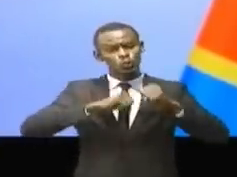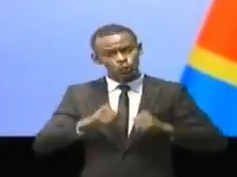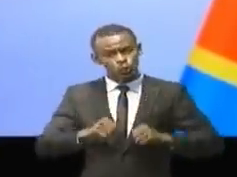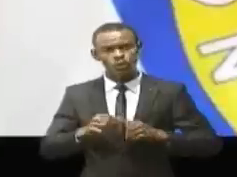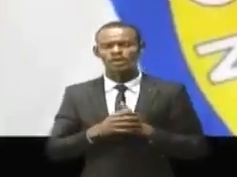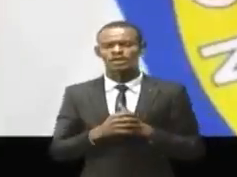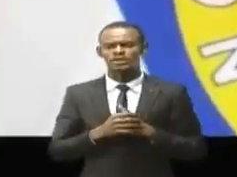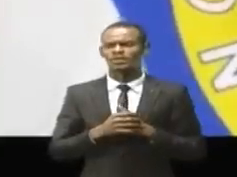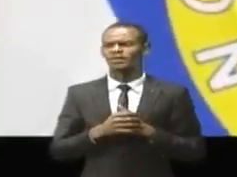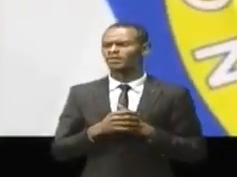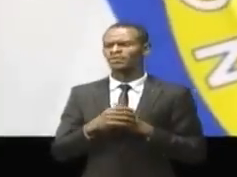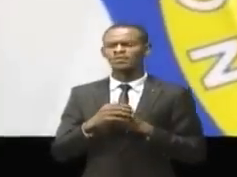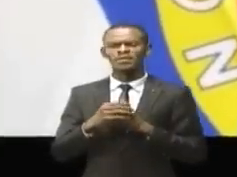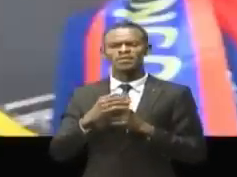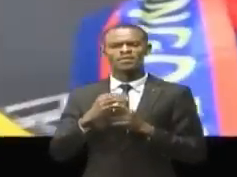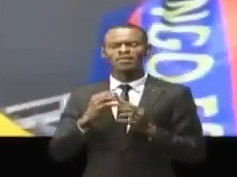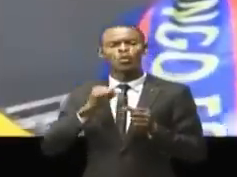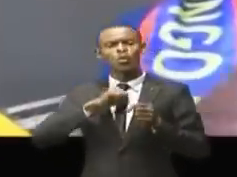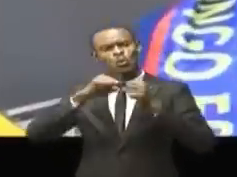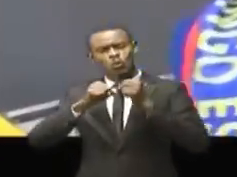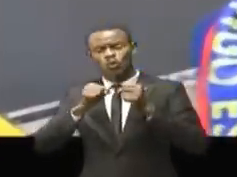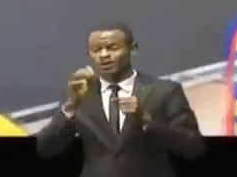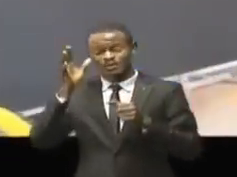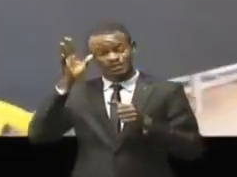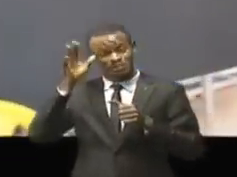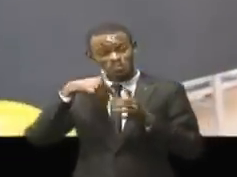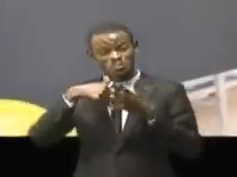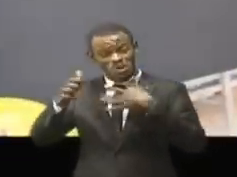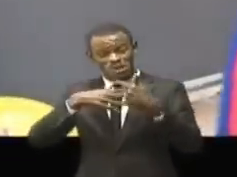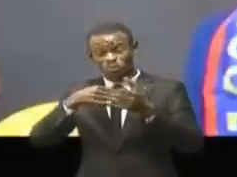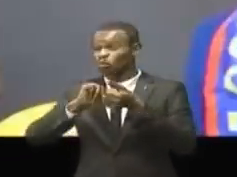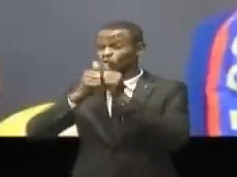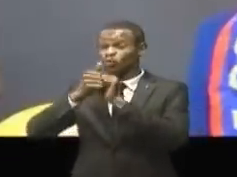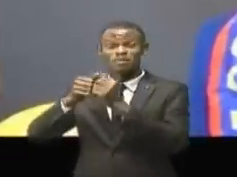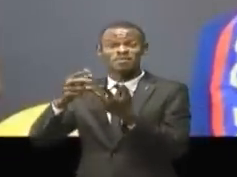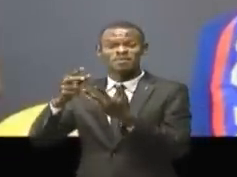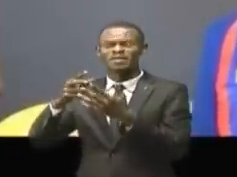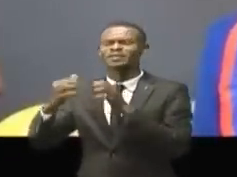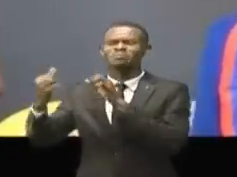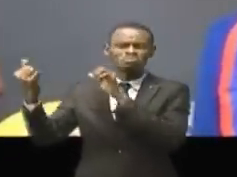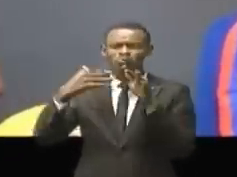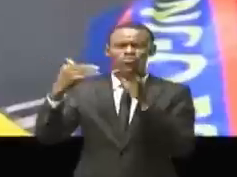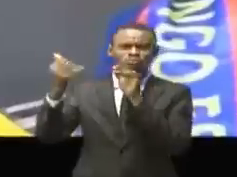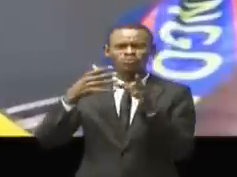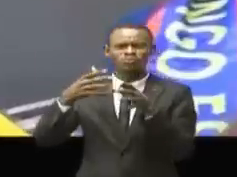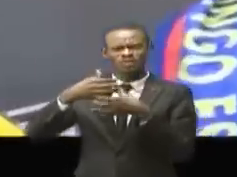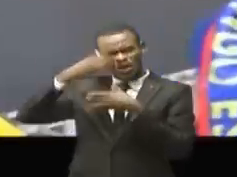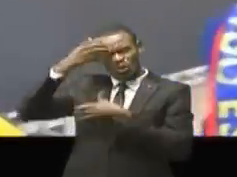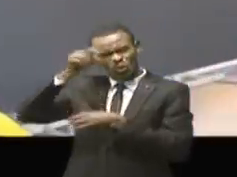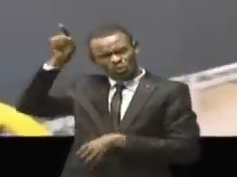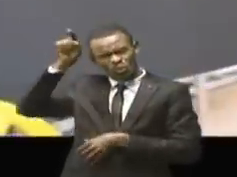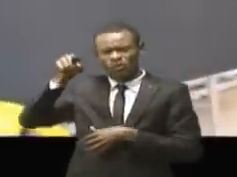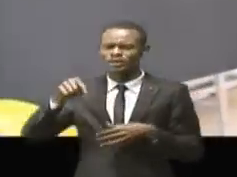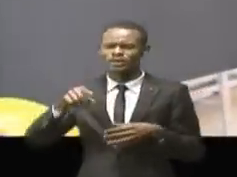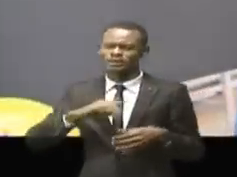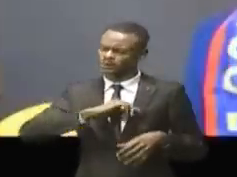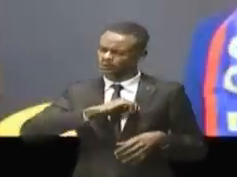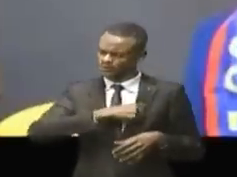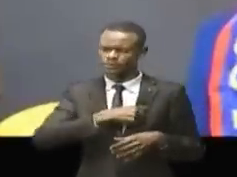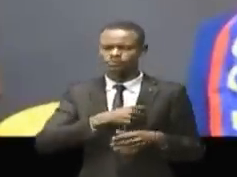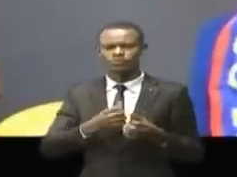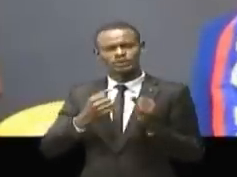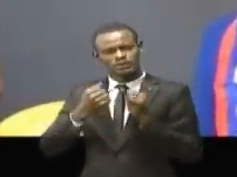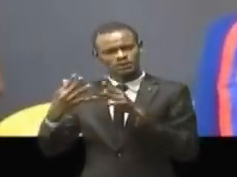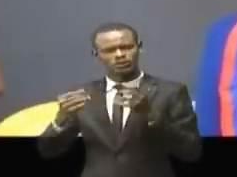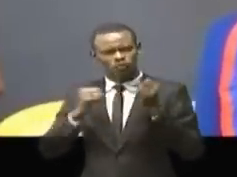face à l'agression dont est victime notre pays, l'invite à Congo Espoir pour le soutenir. Si j'adhère à ce parti,